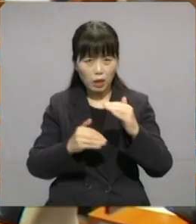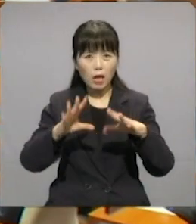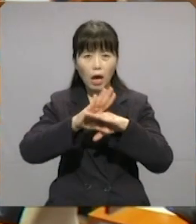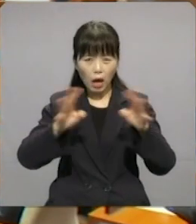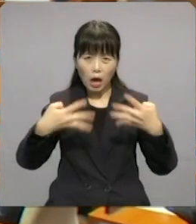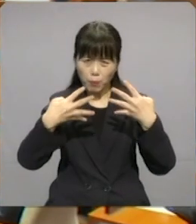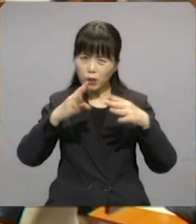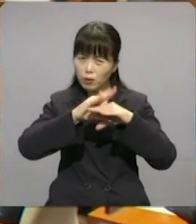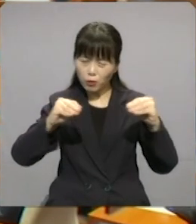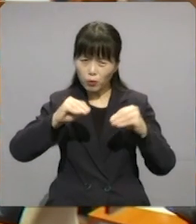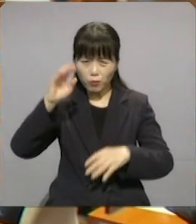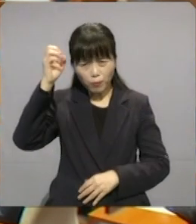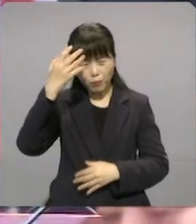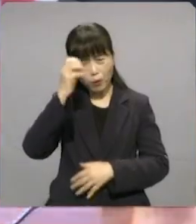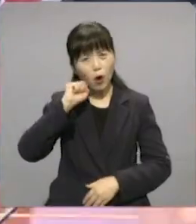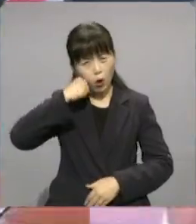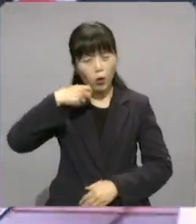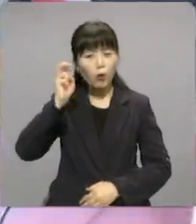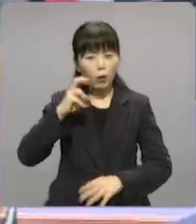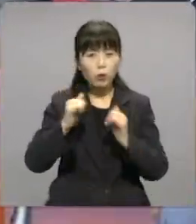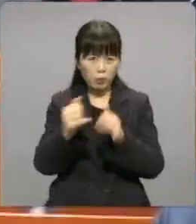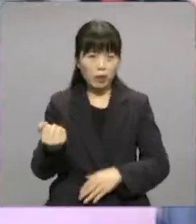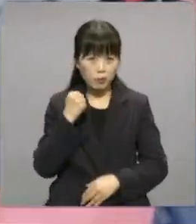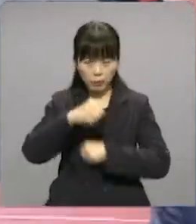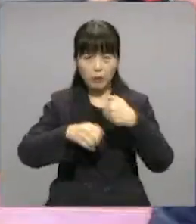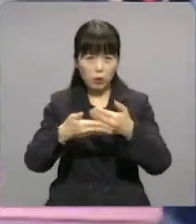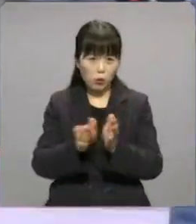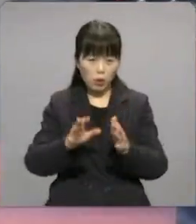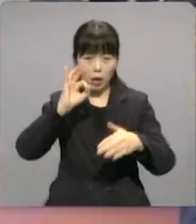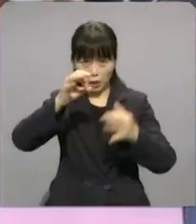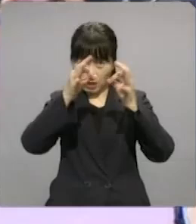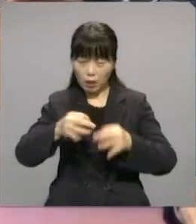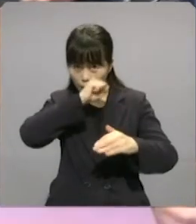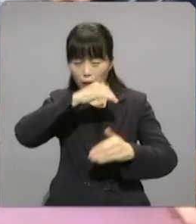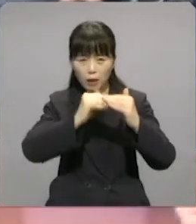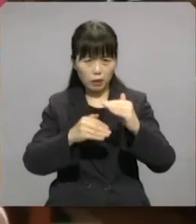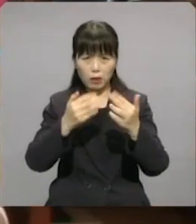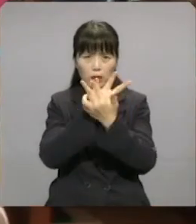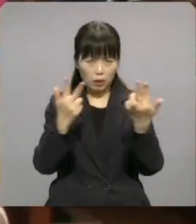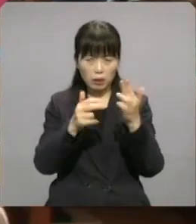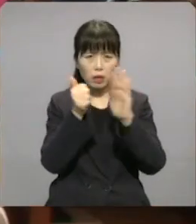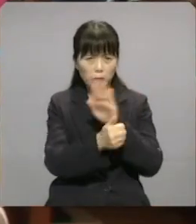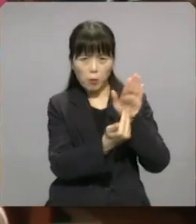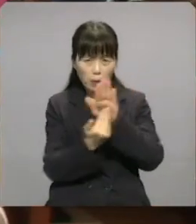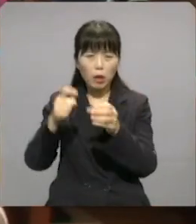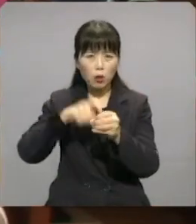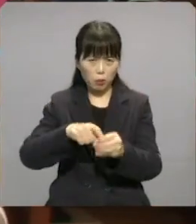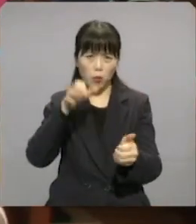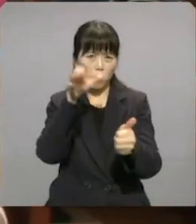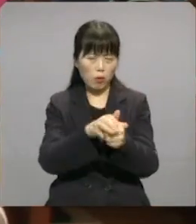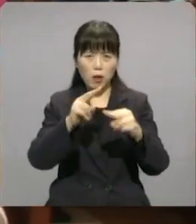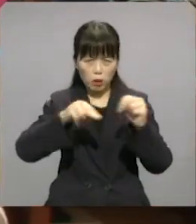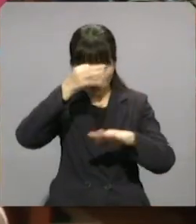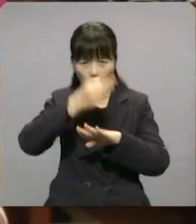처리는 쉽지 않을 전망입니다. 국민의힘은 민주당이 감액한 예산안을 이재명 대표 방탄용으로 규정하며